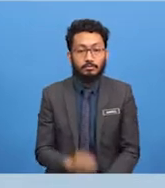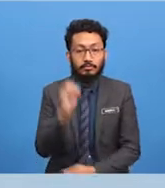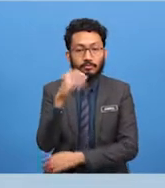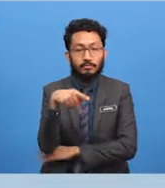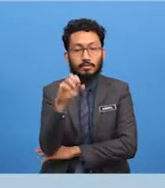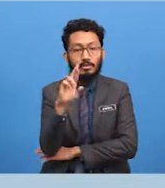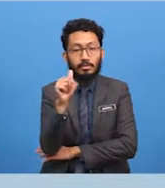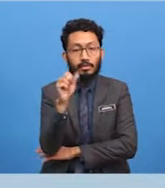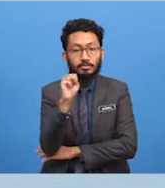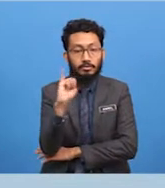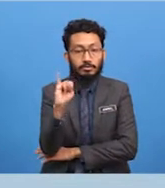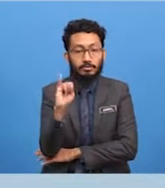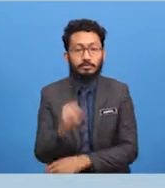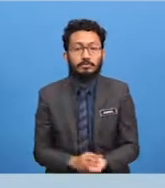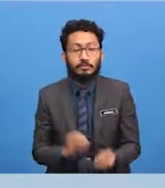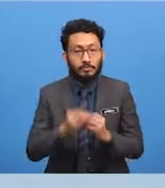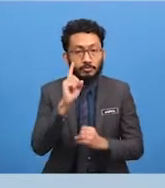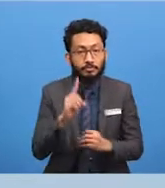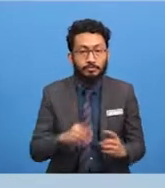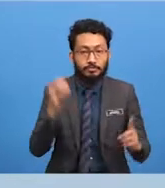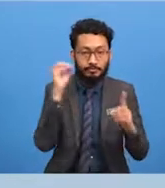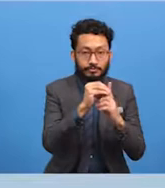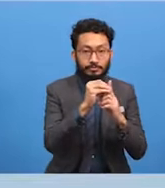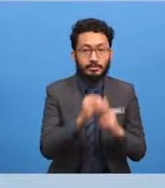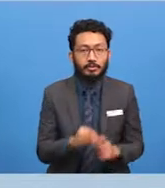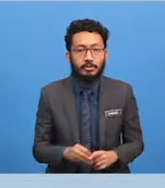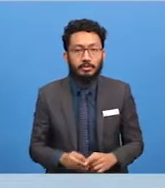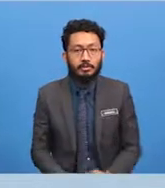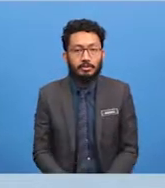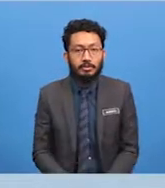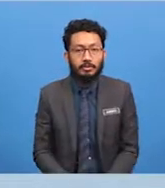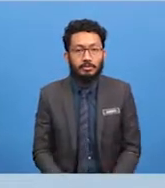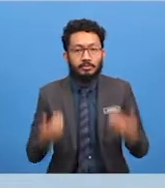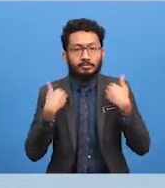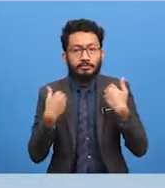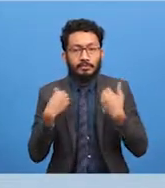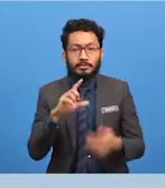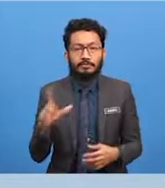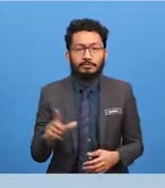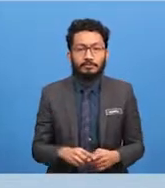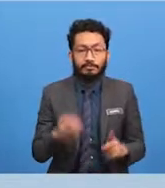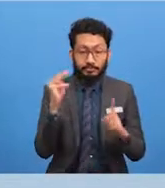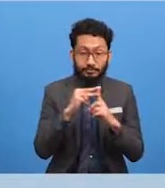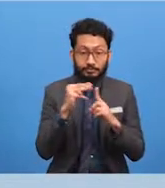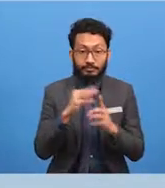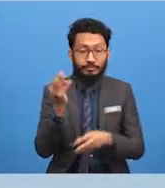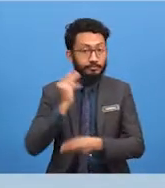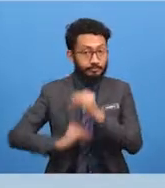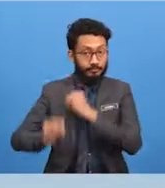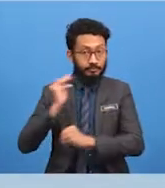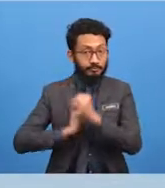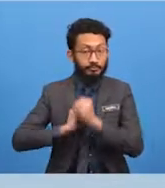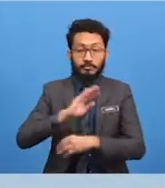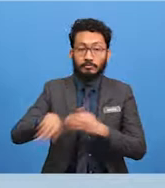Pertama, objektif strategik, iaitu merupakan matlamat perniagaan secara